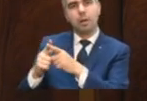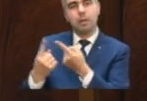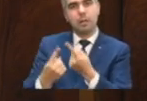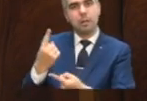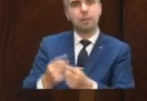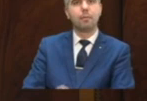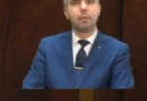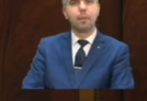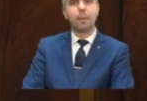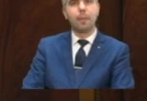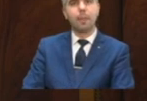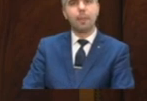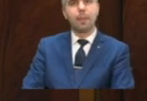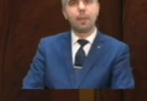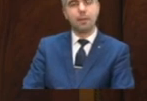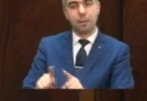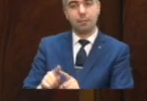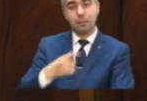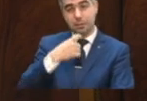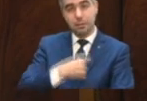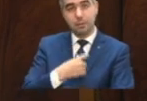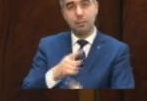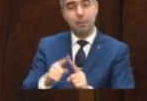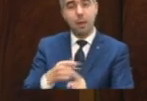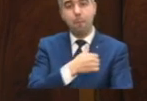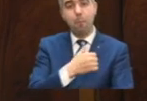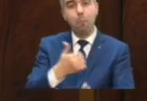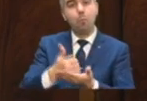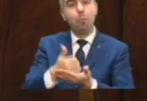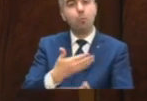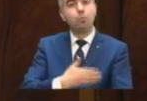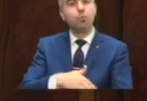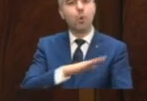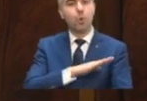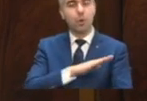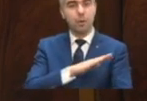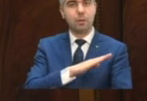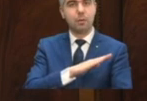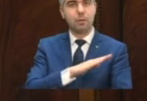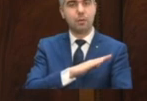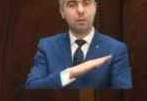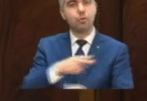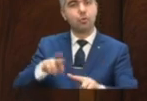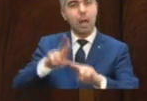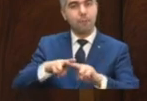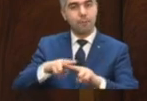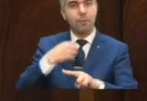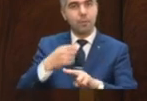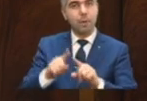لي أننا، أنا نقول لكم كمسؤول على القطاع، وقت ما مشيت نشوف شي منطقة